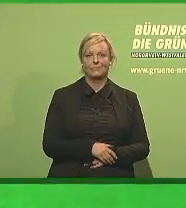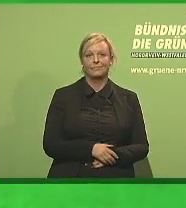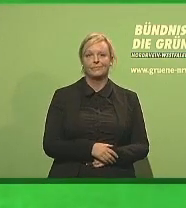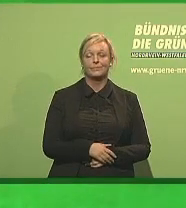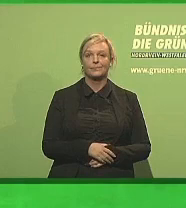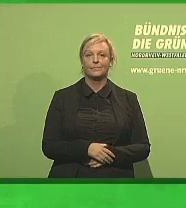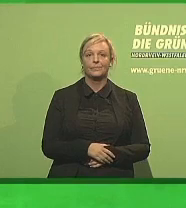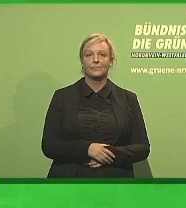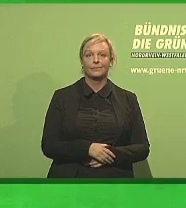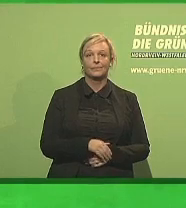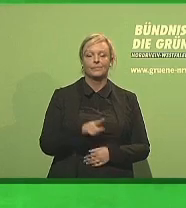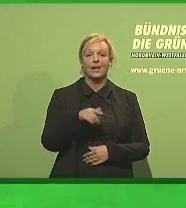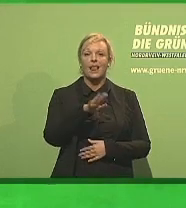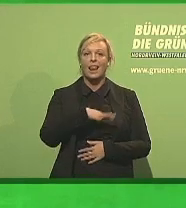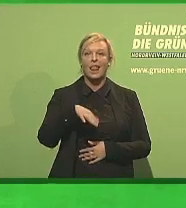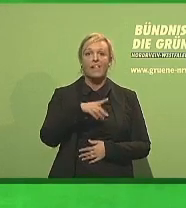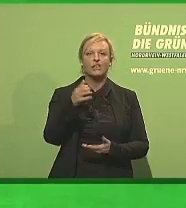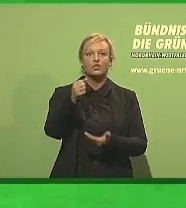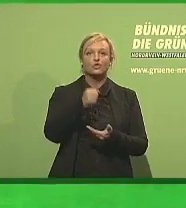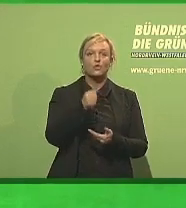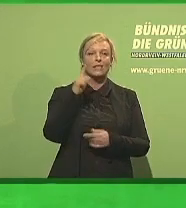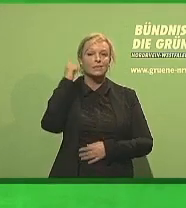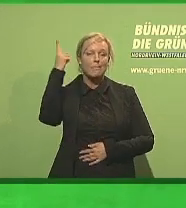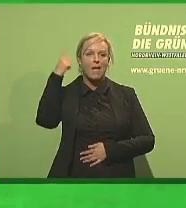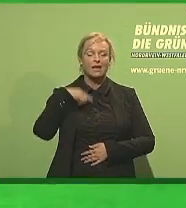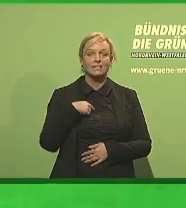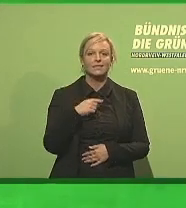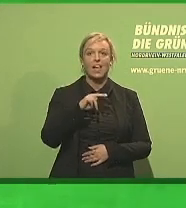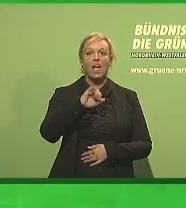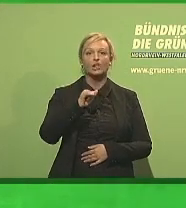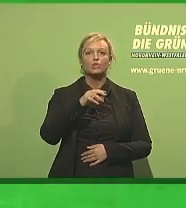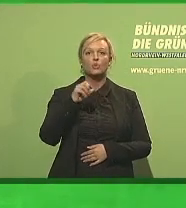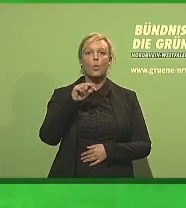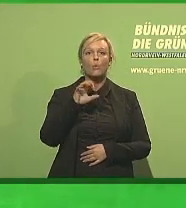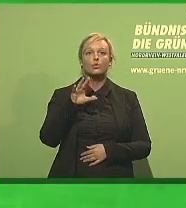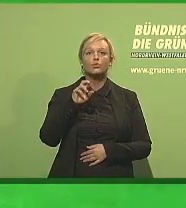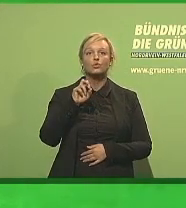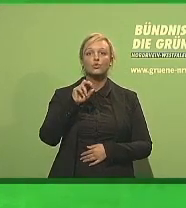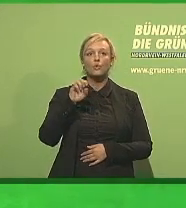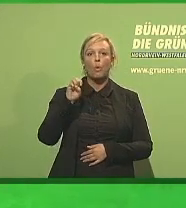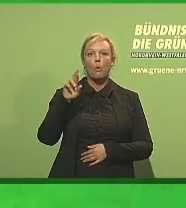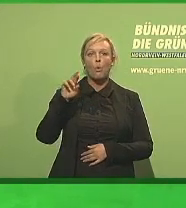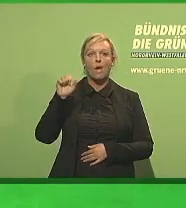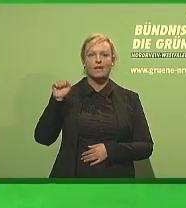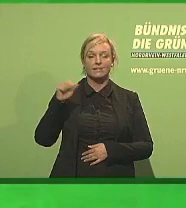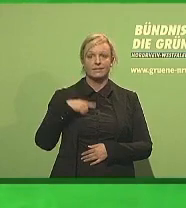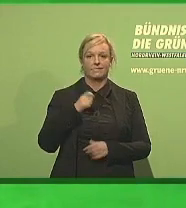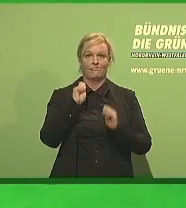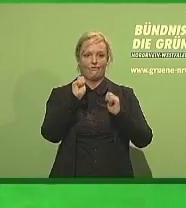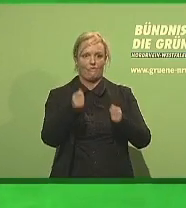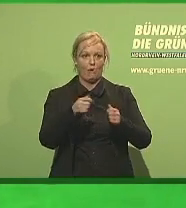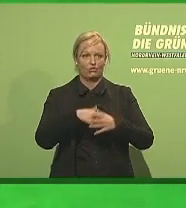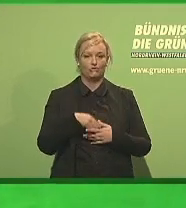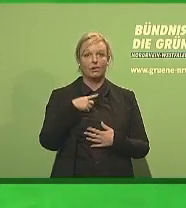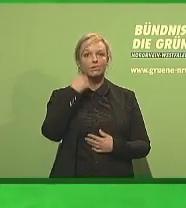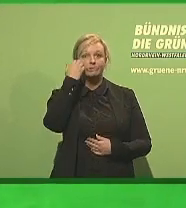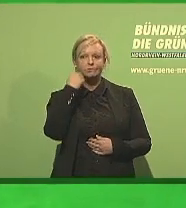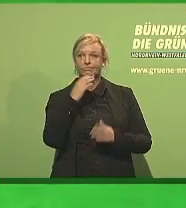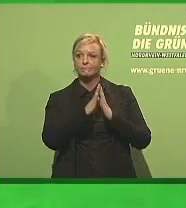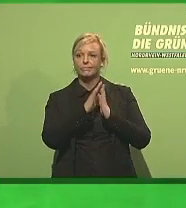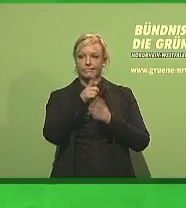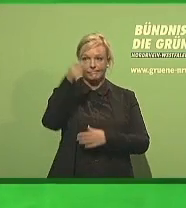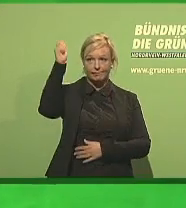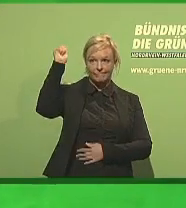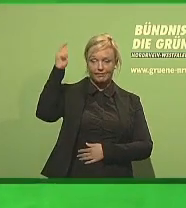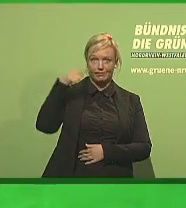wir unseren Landesschatzmeister Jo Schröers vor. Ich bitte euch um euer Kartenzeichen, wenn ihr Joe